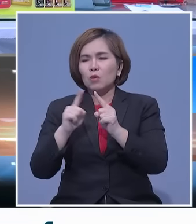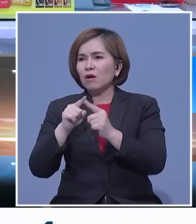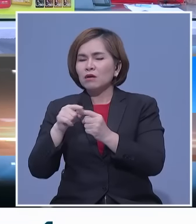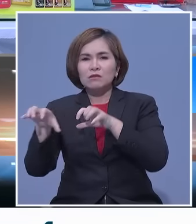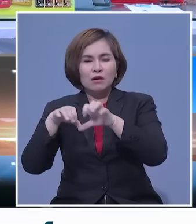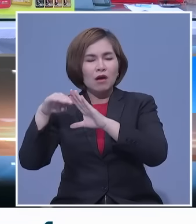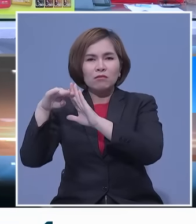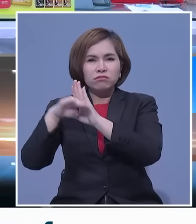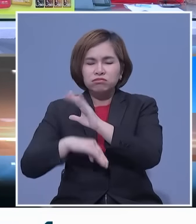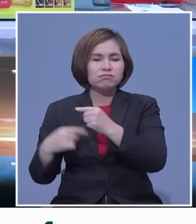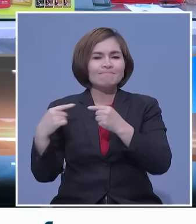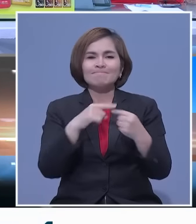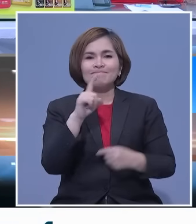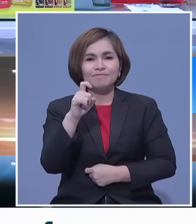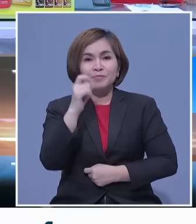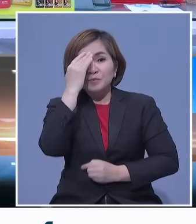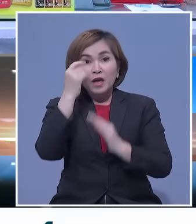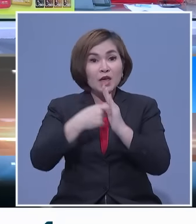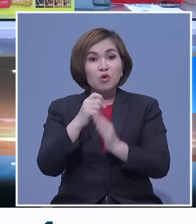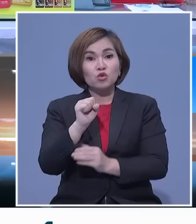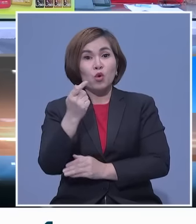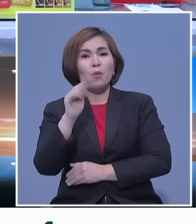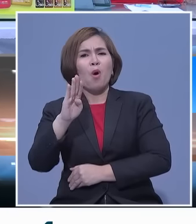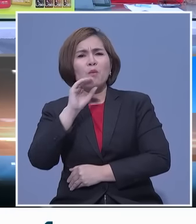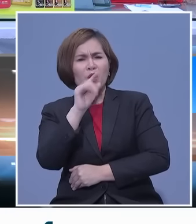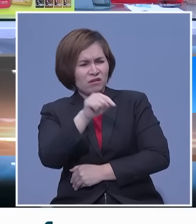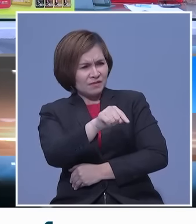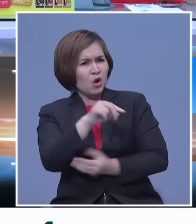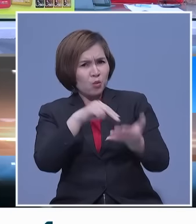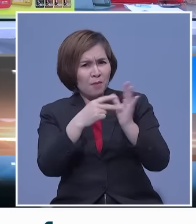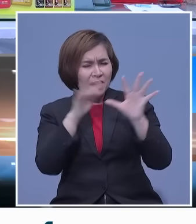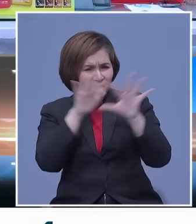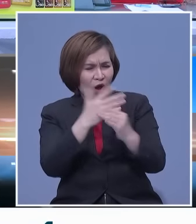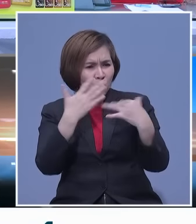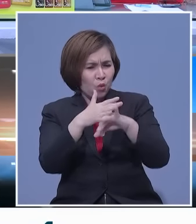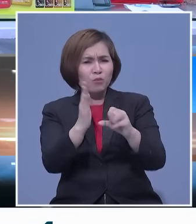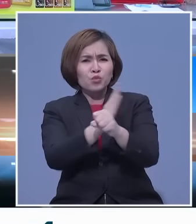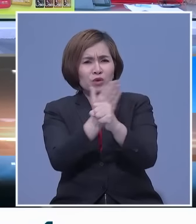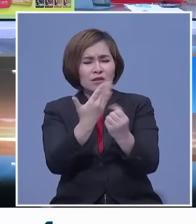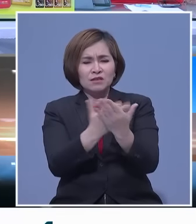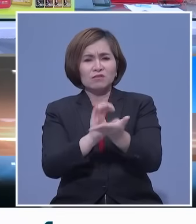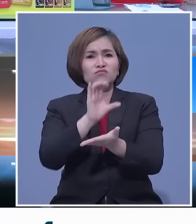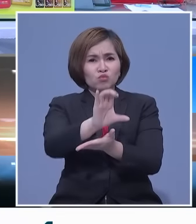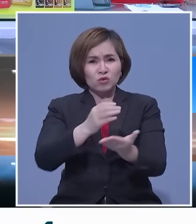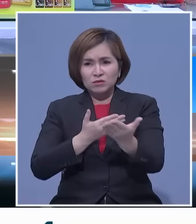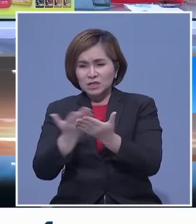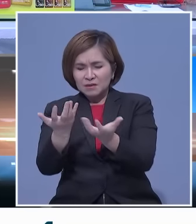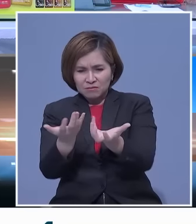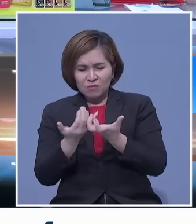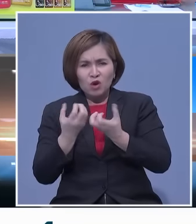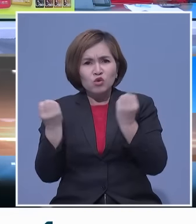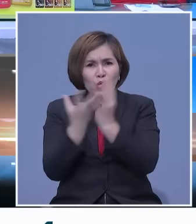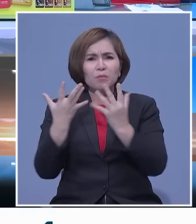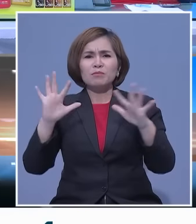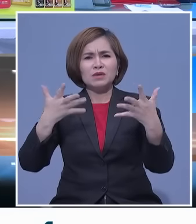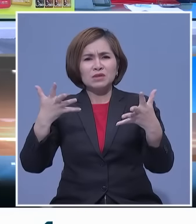ดำเนินการอะไรได้เพราะเขามองว่าผู้เสียหายเป็นหนึ่งในผู้ร่วมธุรกิจไม่ใช่ผู้บริโภคใช่